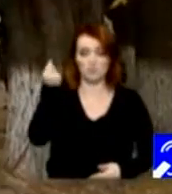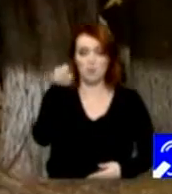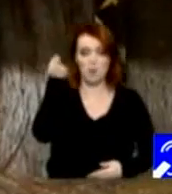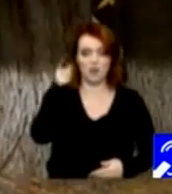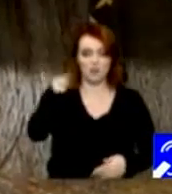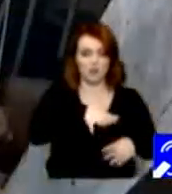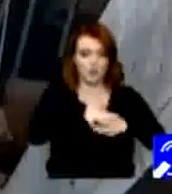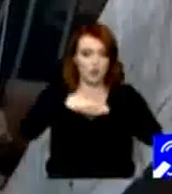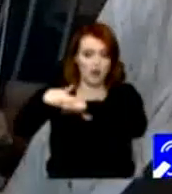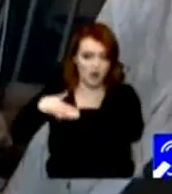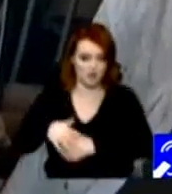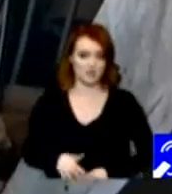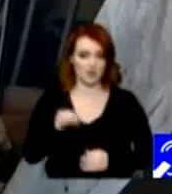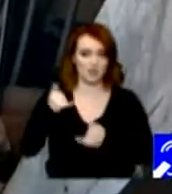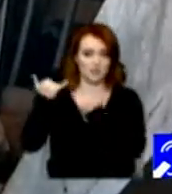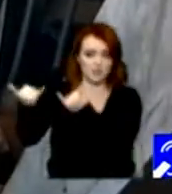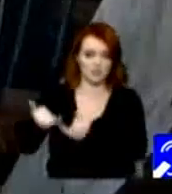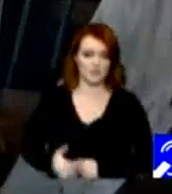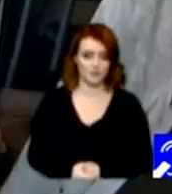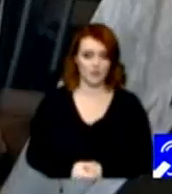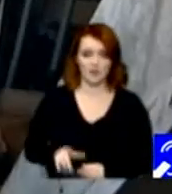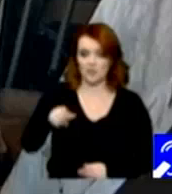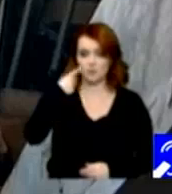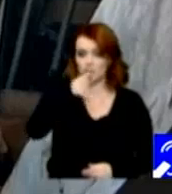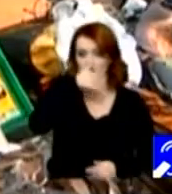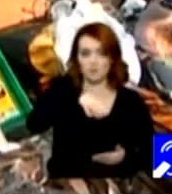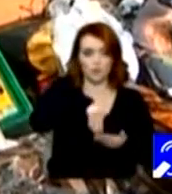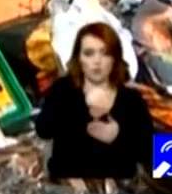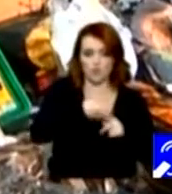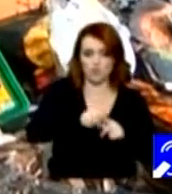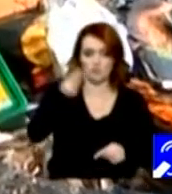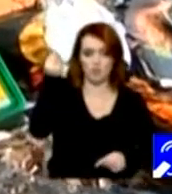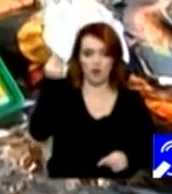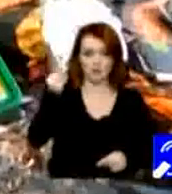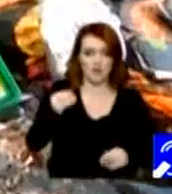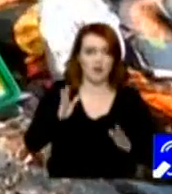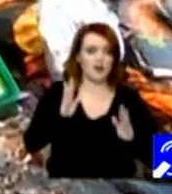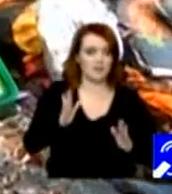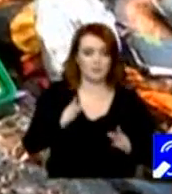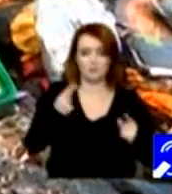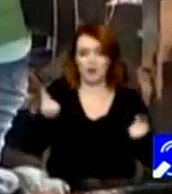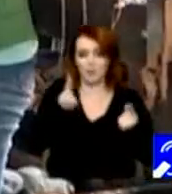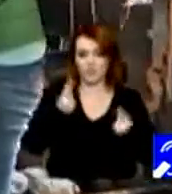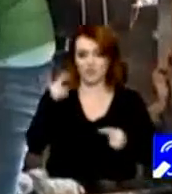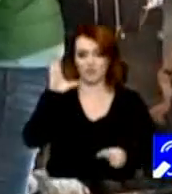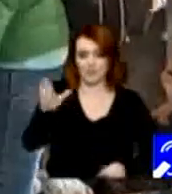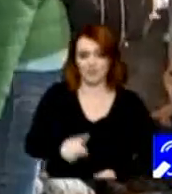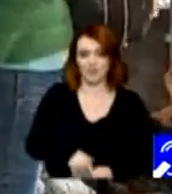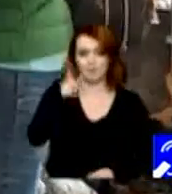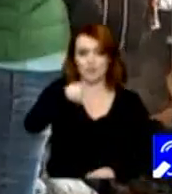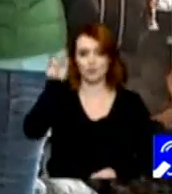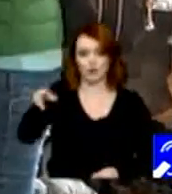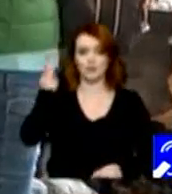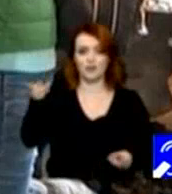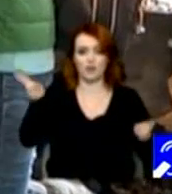mici alocată de autoritățile locale îi spun că nu vor putea procura cu acești bani nici cel mai mult de apartament persoanele care au